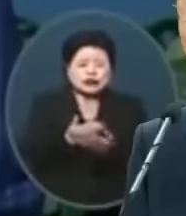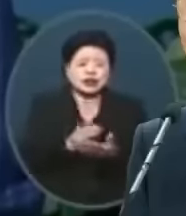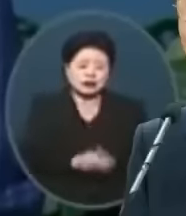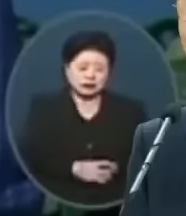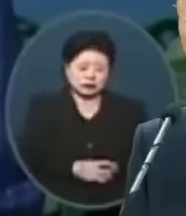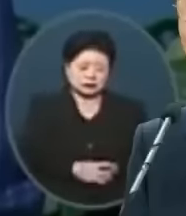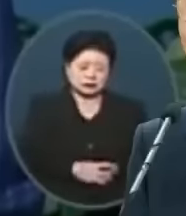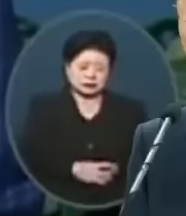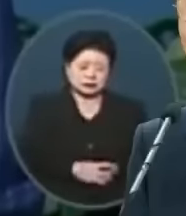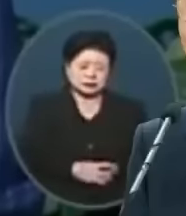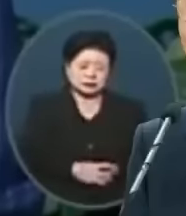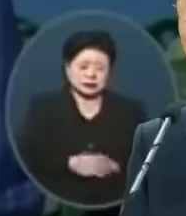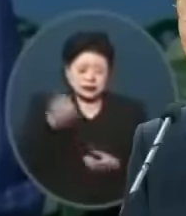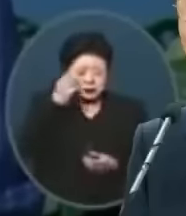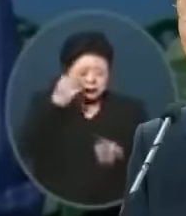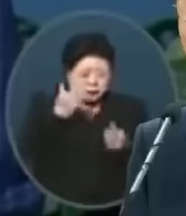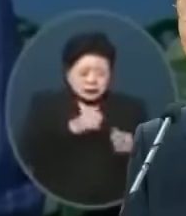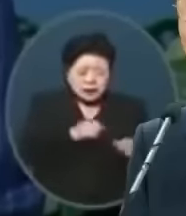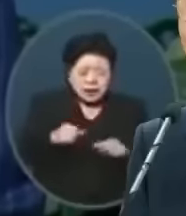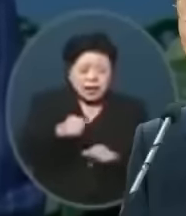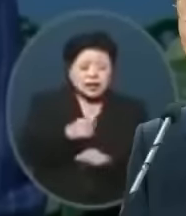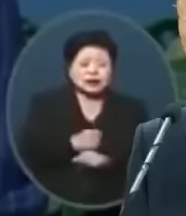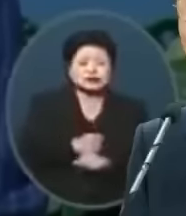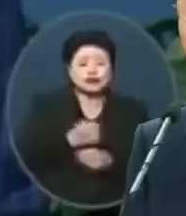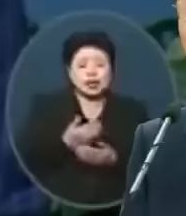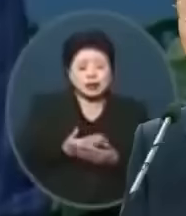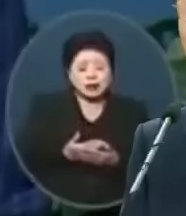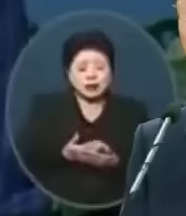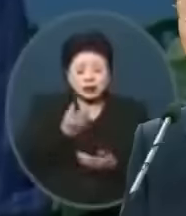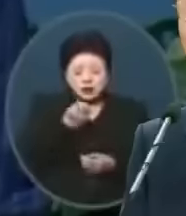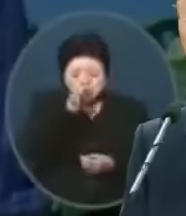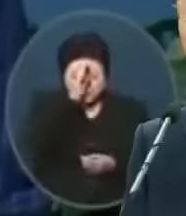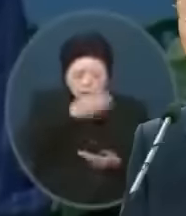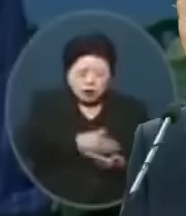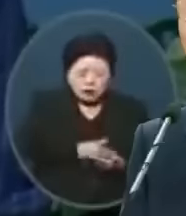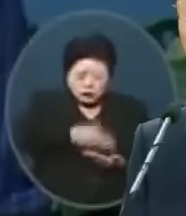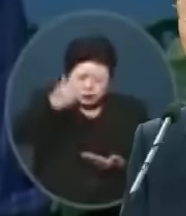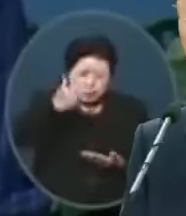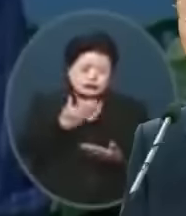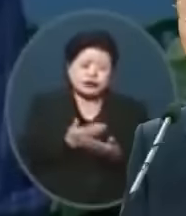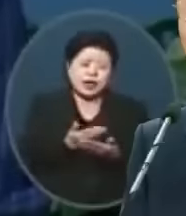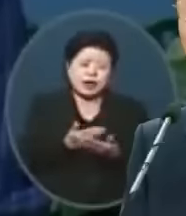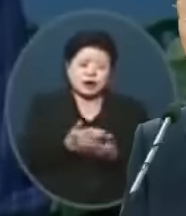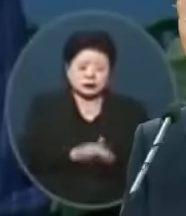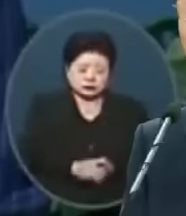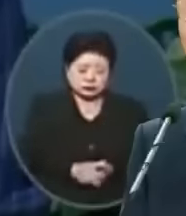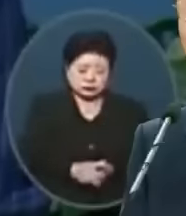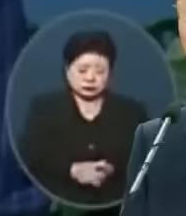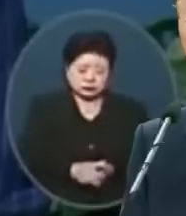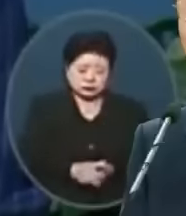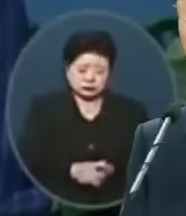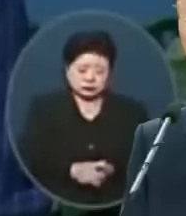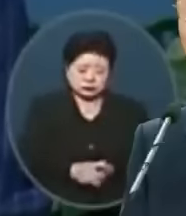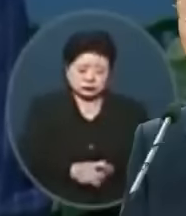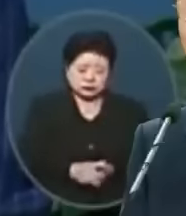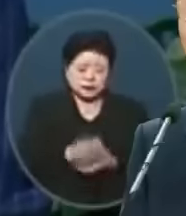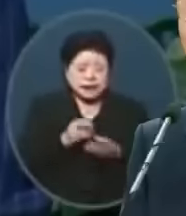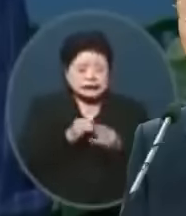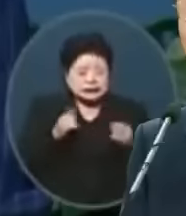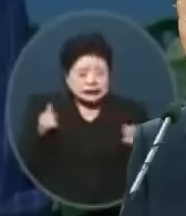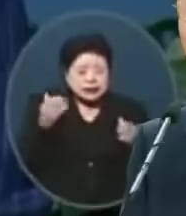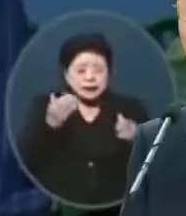덮어주시고 성령께서 역사해 주셔서 우울증에서 건져내 주시옵소서. 수많은